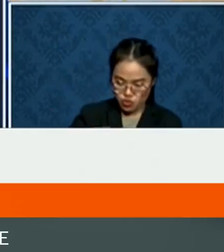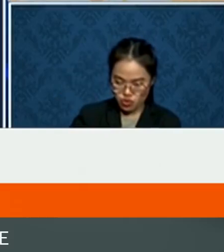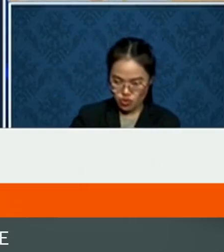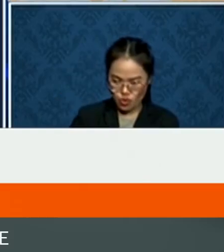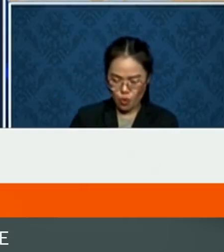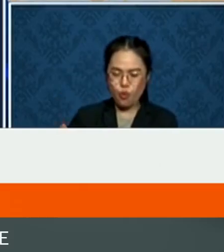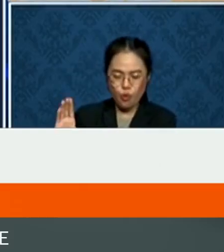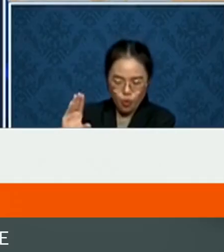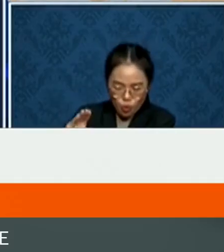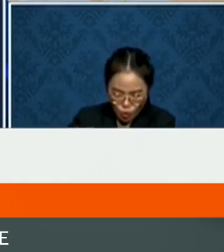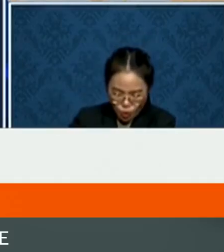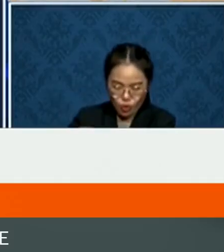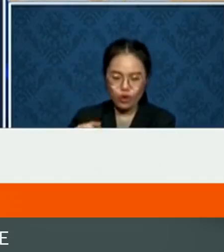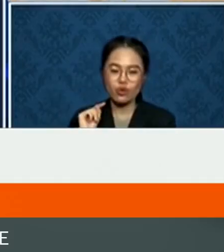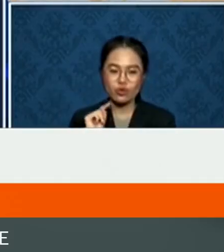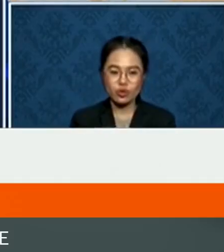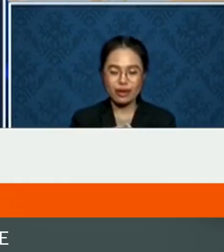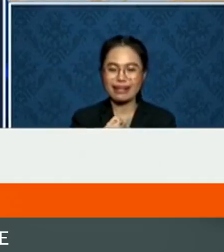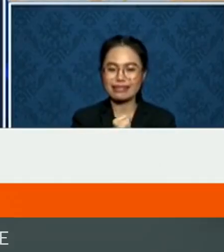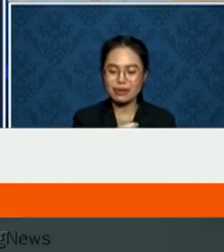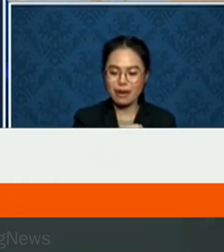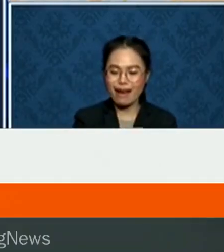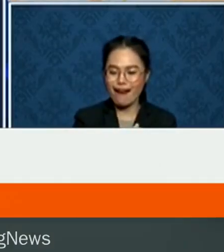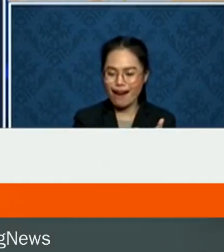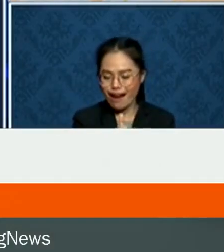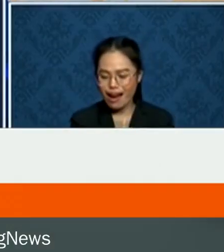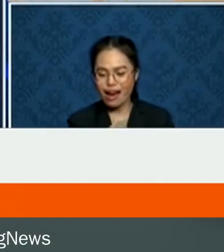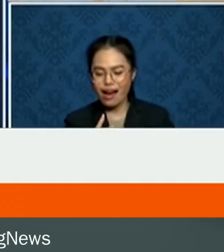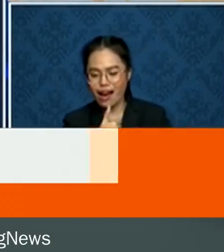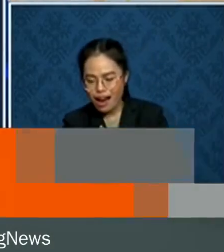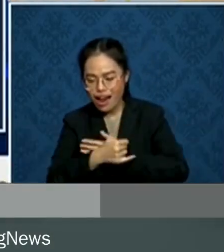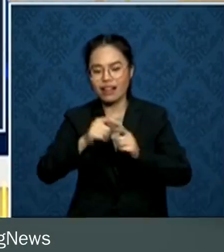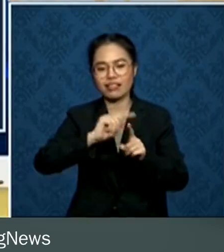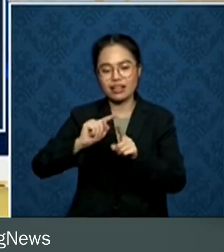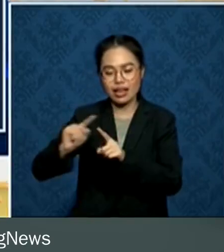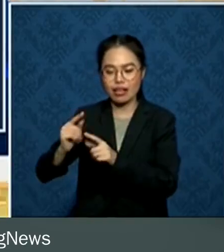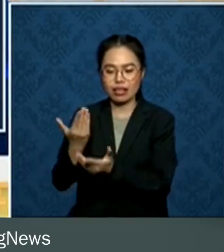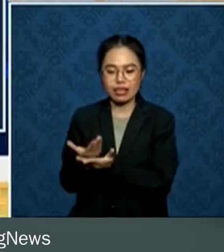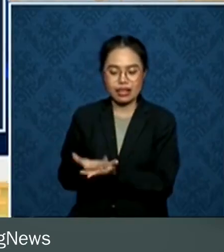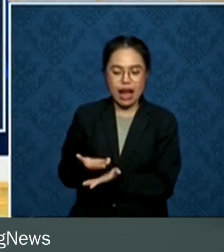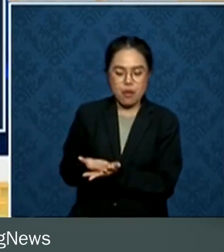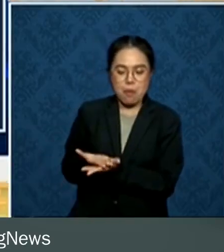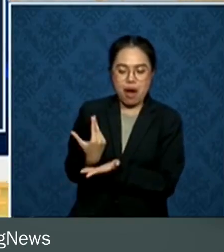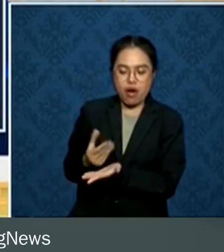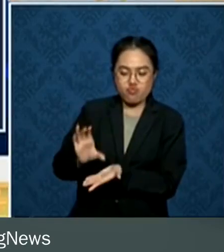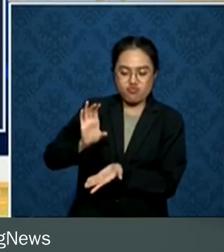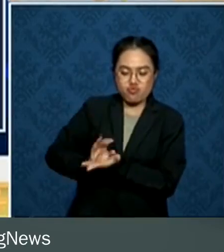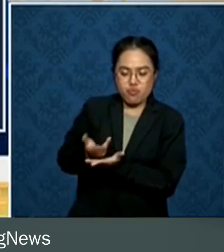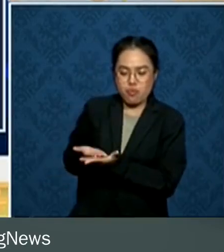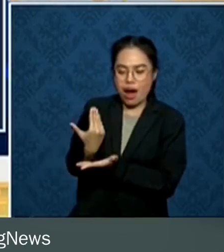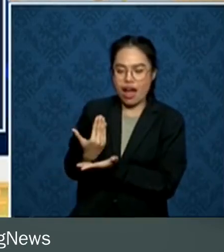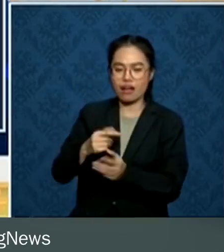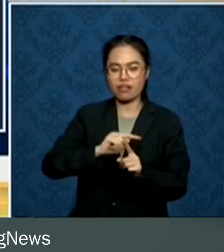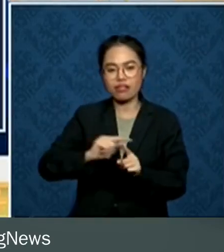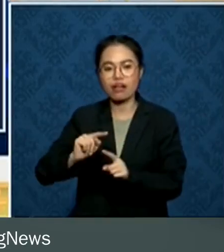ลงการสูญเสียขีดความสามารถในการแข่งขันของประเทศต้นทุนค่าใช้จ่ายต่างๆที่สูงขึ้นเป็น